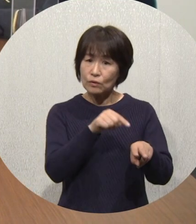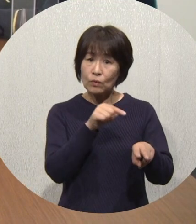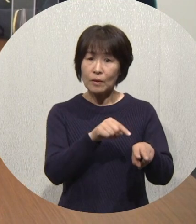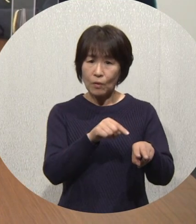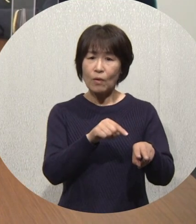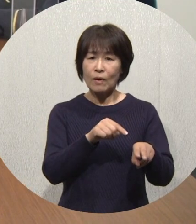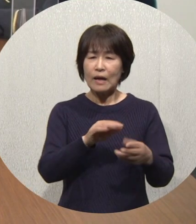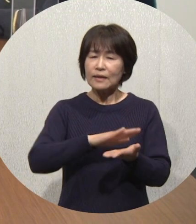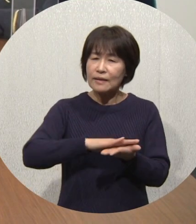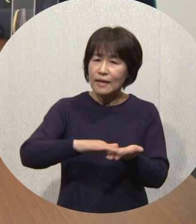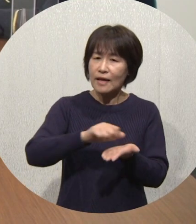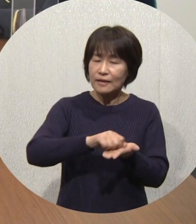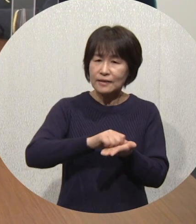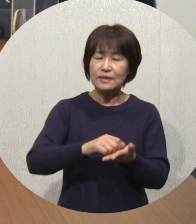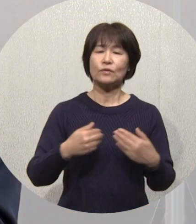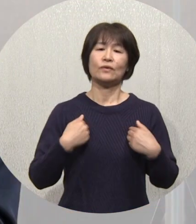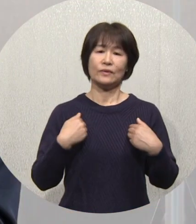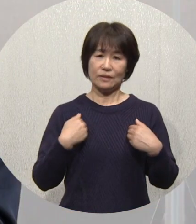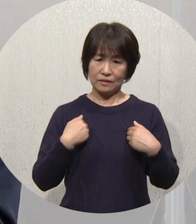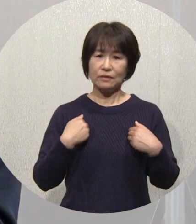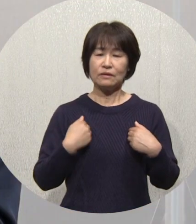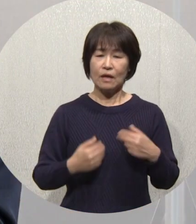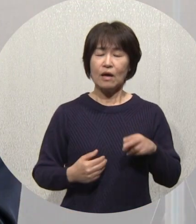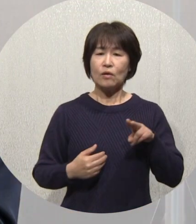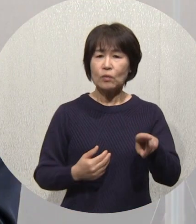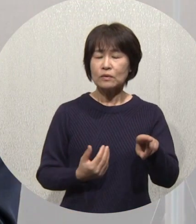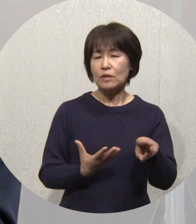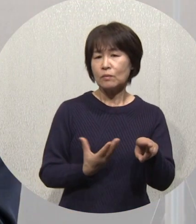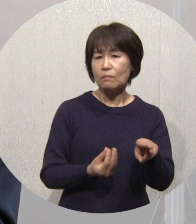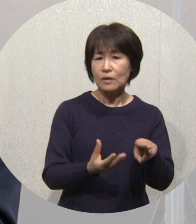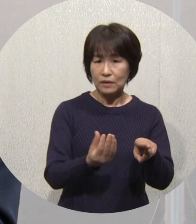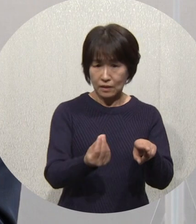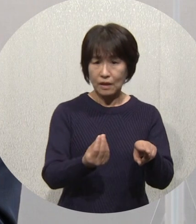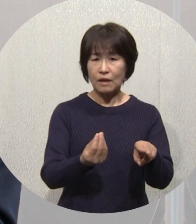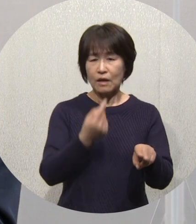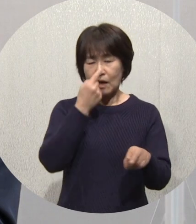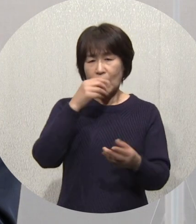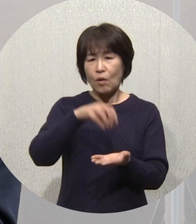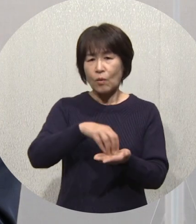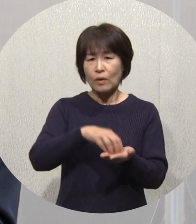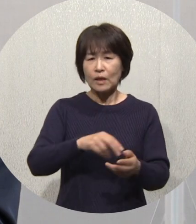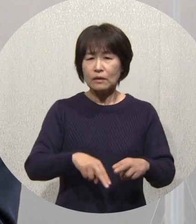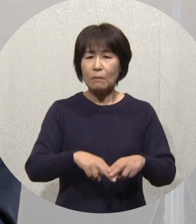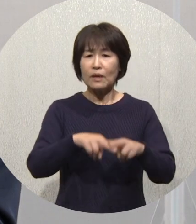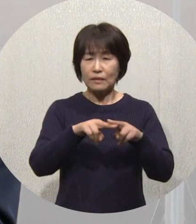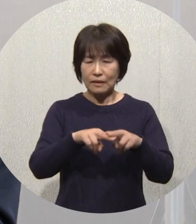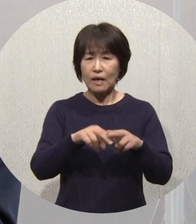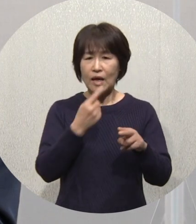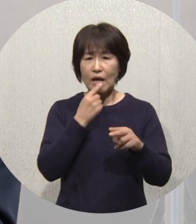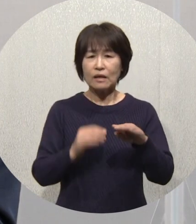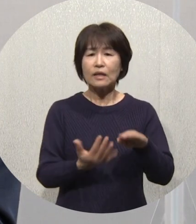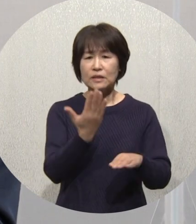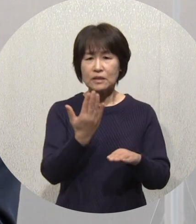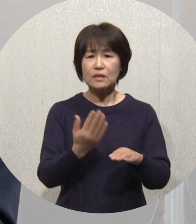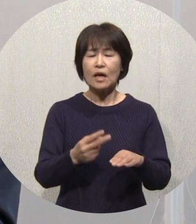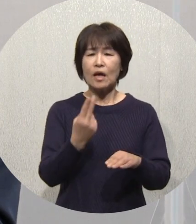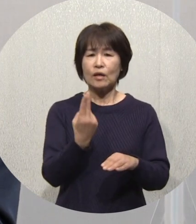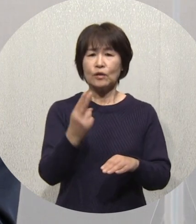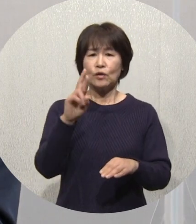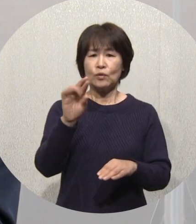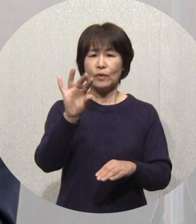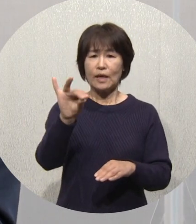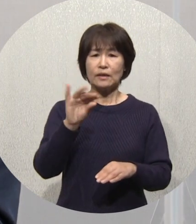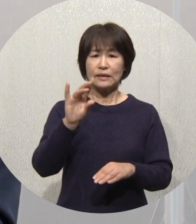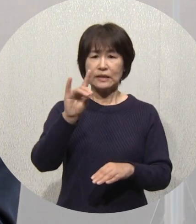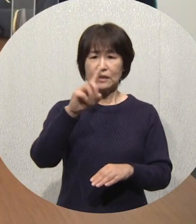りをしっかり掃除するようにしてください。コンセントにですね、刺したままになりますとホコリがたまりやすく、そこから出火することをトラッ